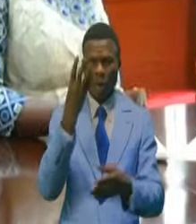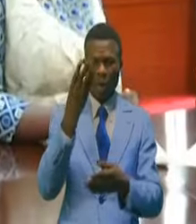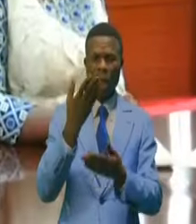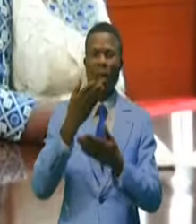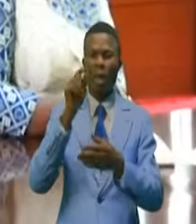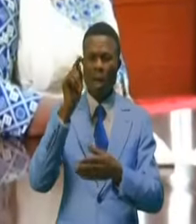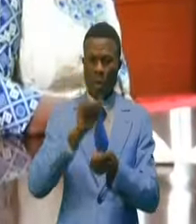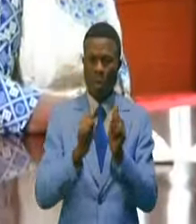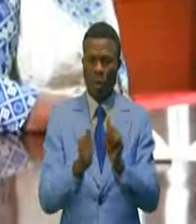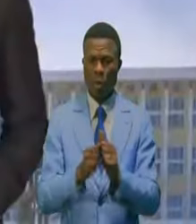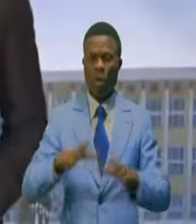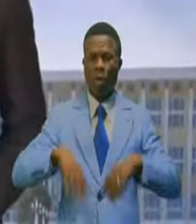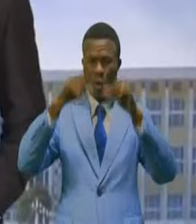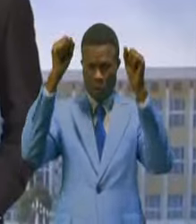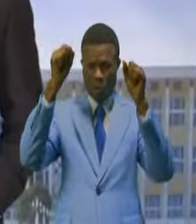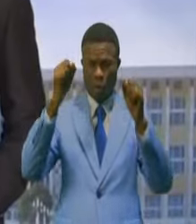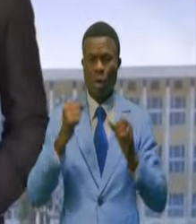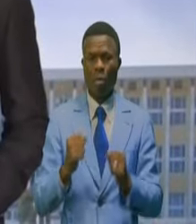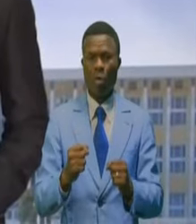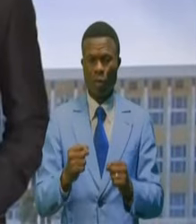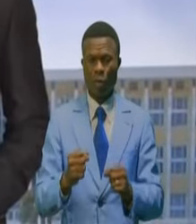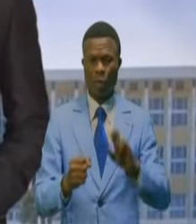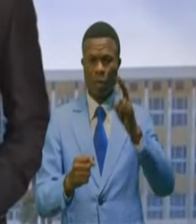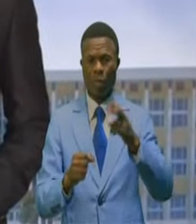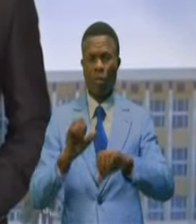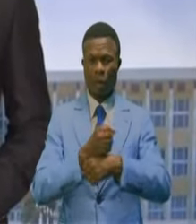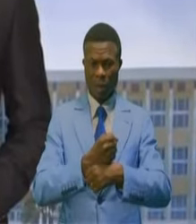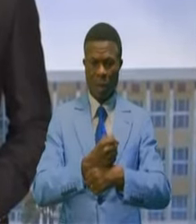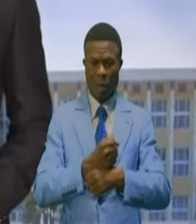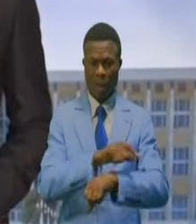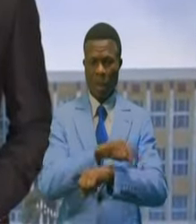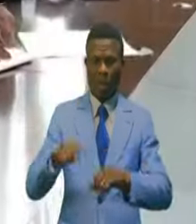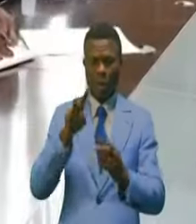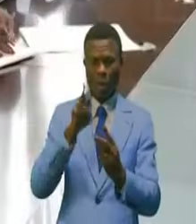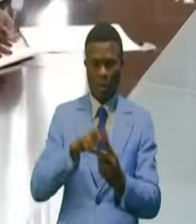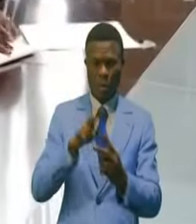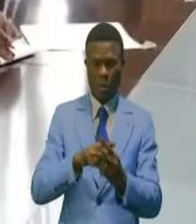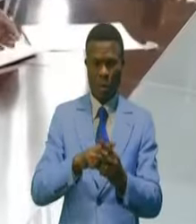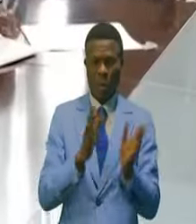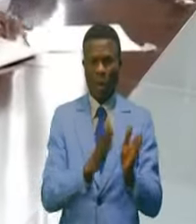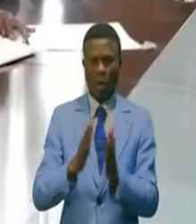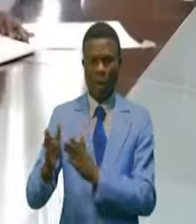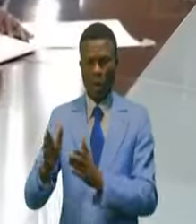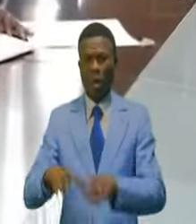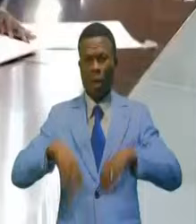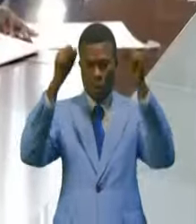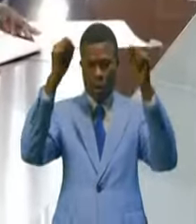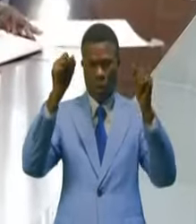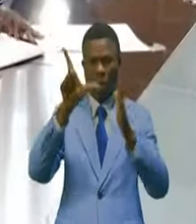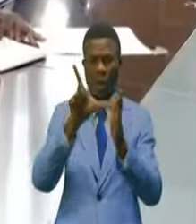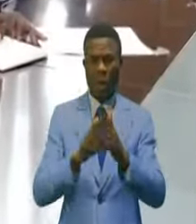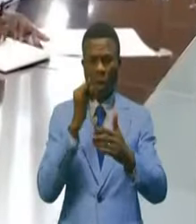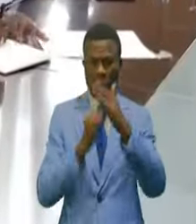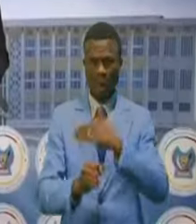à savoir la validation de pouvoir, l'installation du bureau provisoire, l'élaboration et l'adoption du règlement intérieur